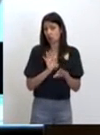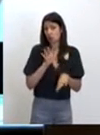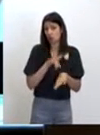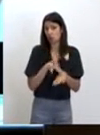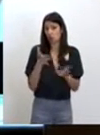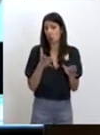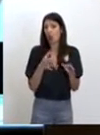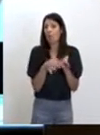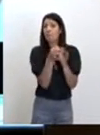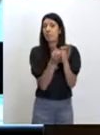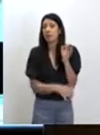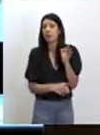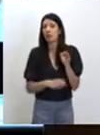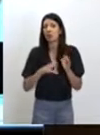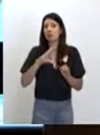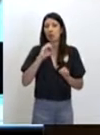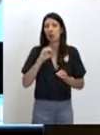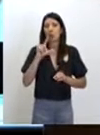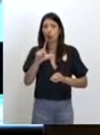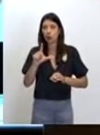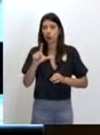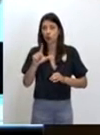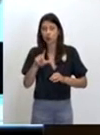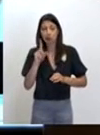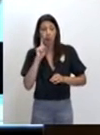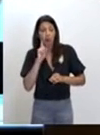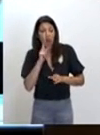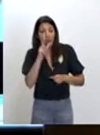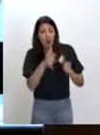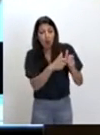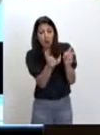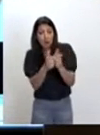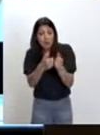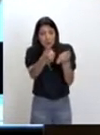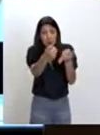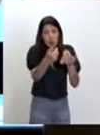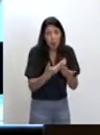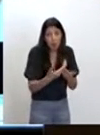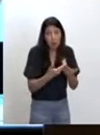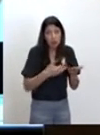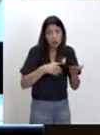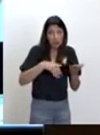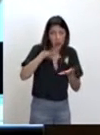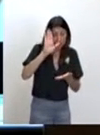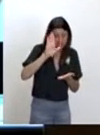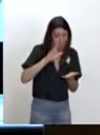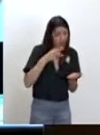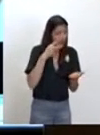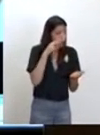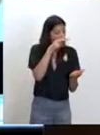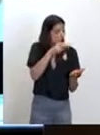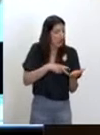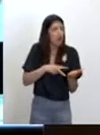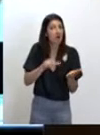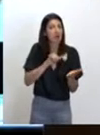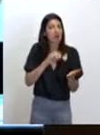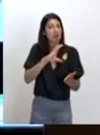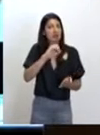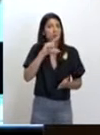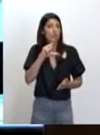carbone pour l'analyse des offres dans le cadre de ce contrat, notamment pour les